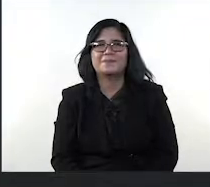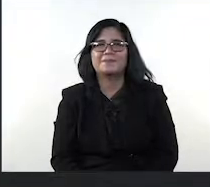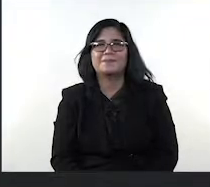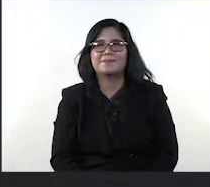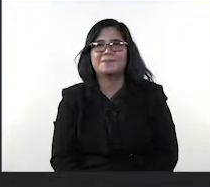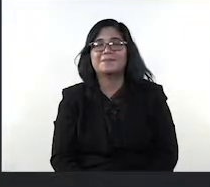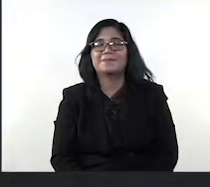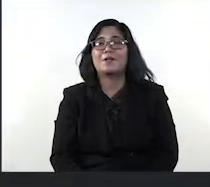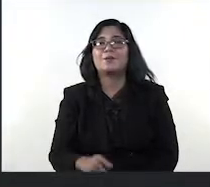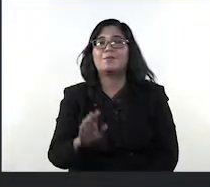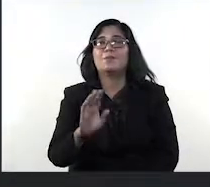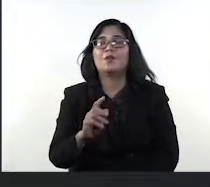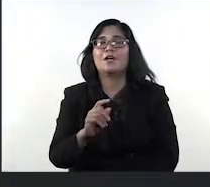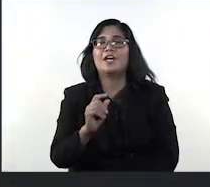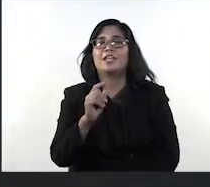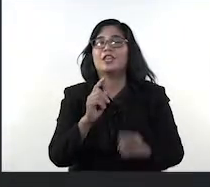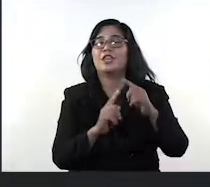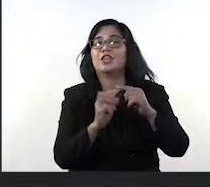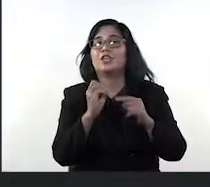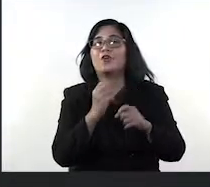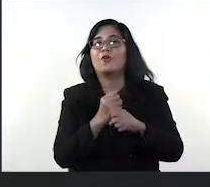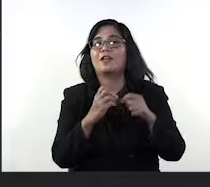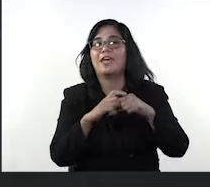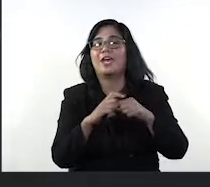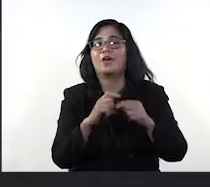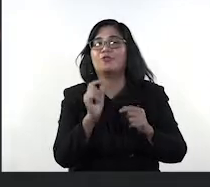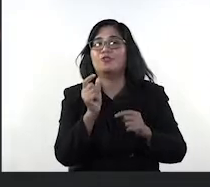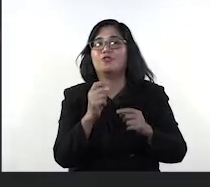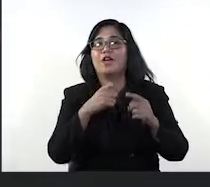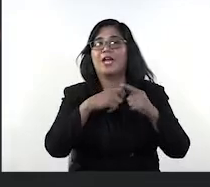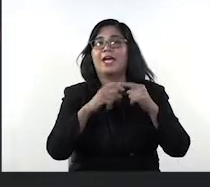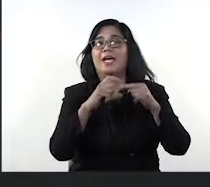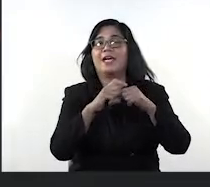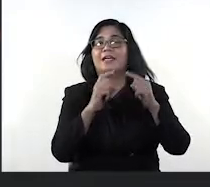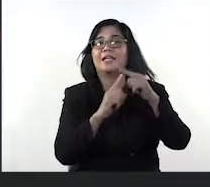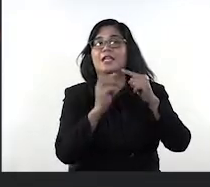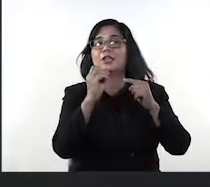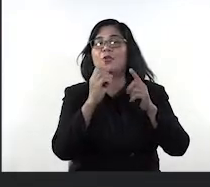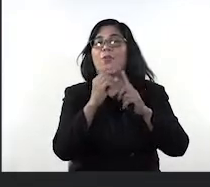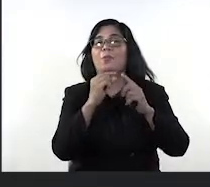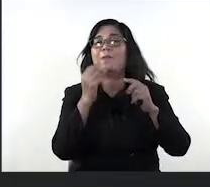suka banget tahu telor semua ketoprak tapi